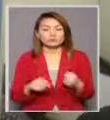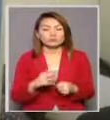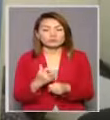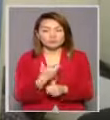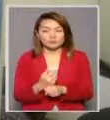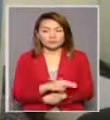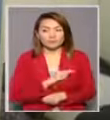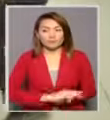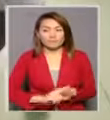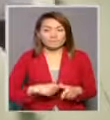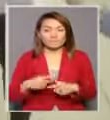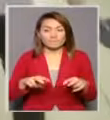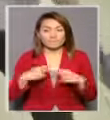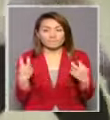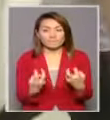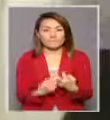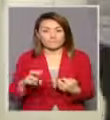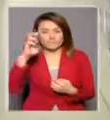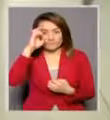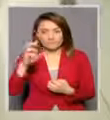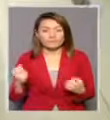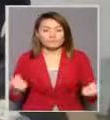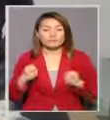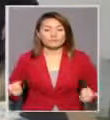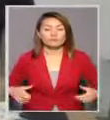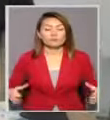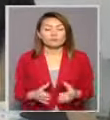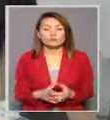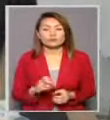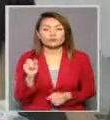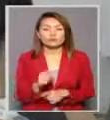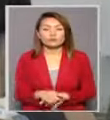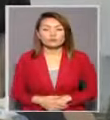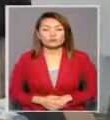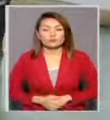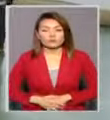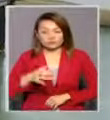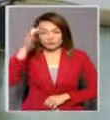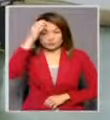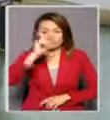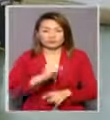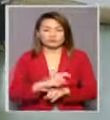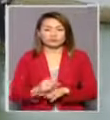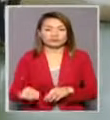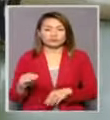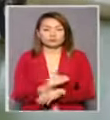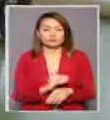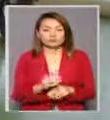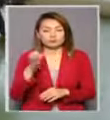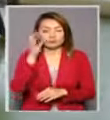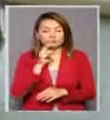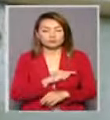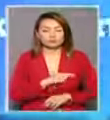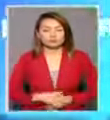секций или творческих кружков в рамках государственного спортивного творческого заказа и образовательного заказа на дополнительное